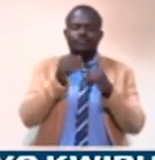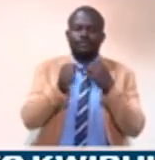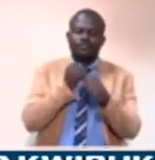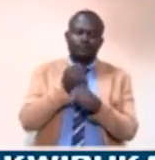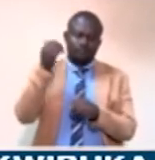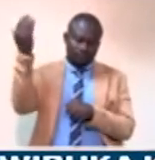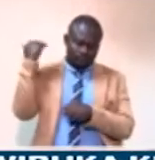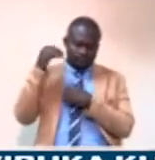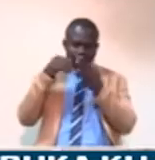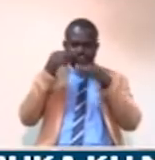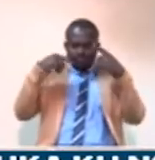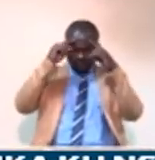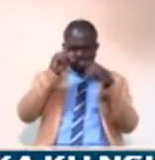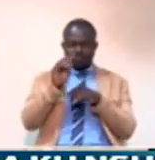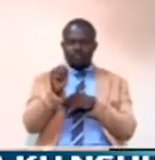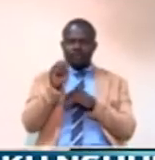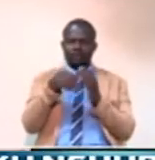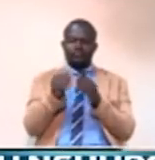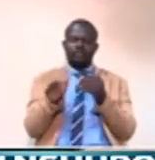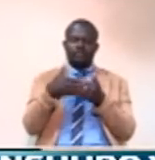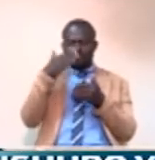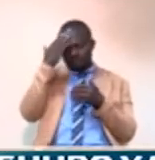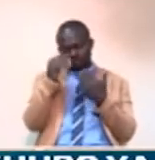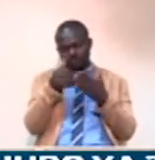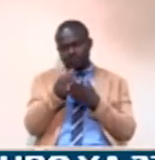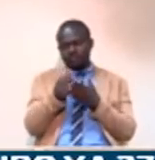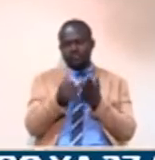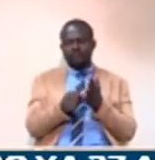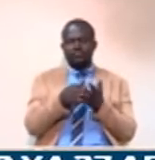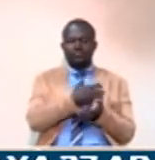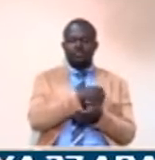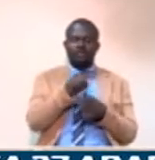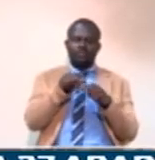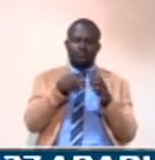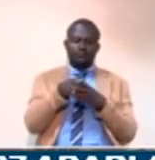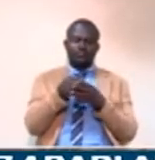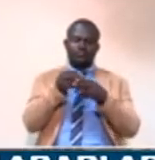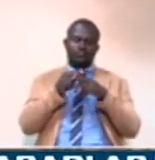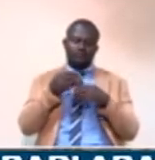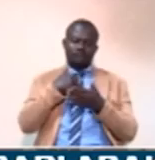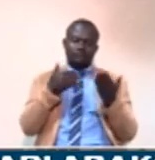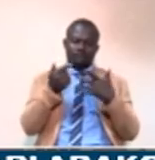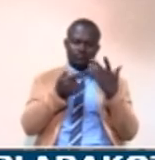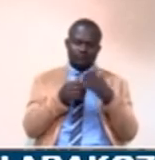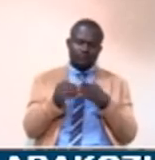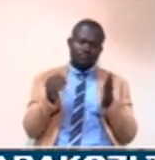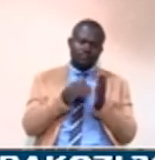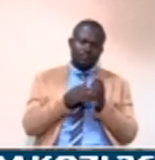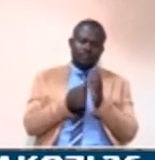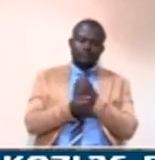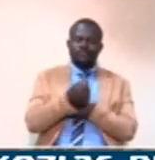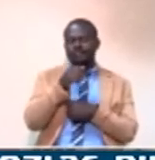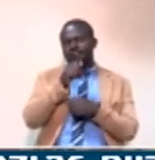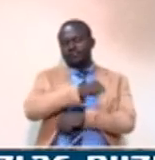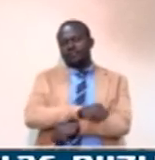ushize. Iyi kaminuza ya Kim yo yafunze imiryango kubera ihungabana ry'ubukungu rishingiye ku myenda yari ifite. Ibintu byaje gusubira urudubi ku banyeshuri